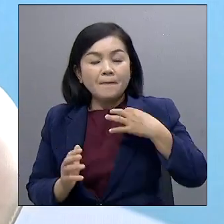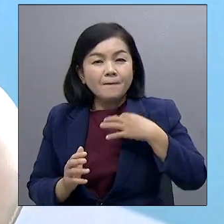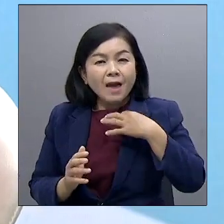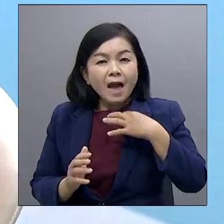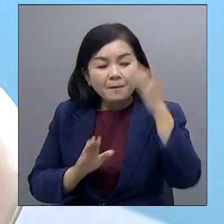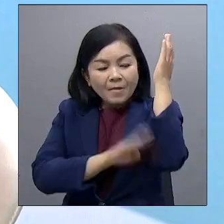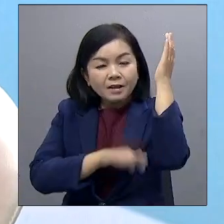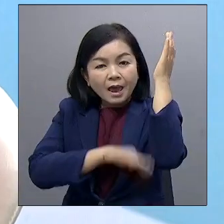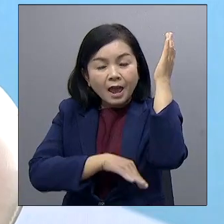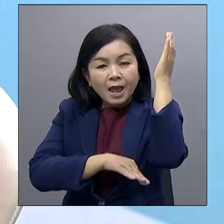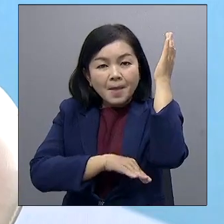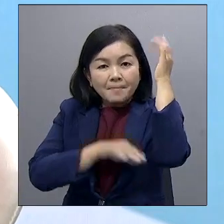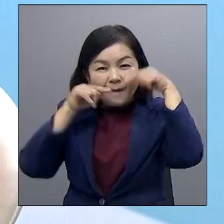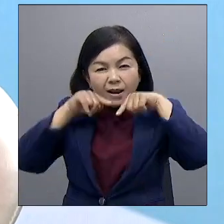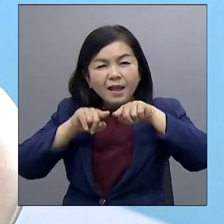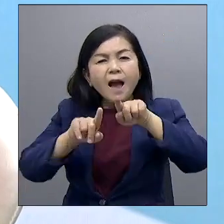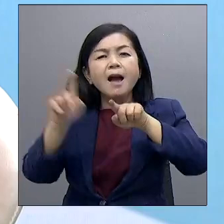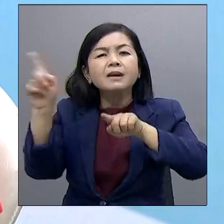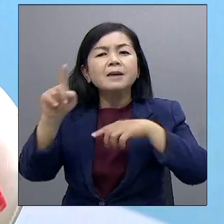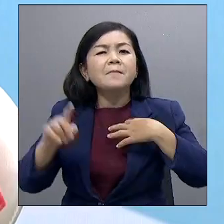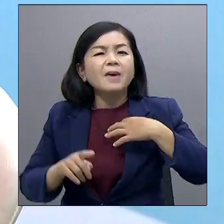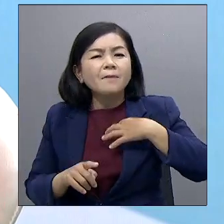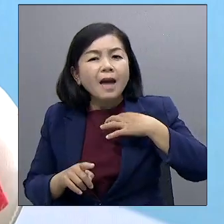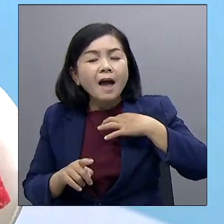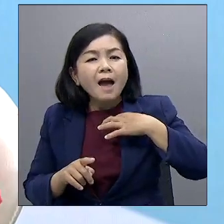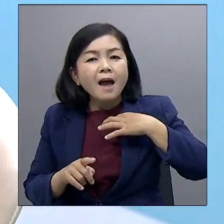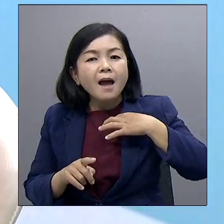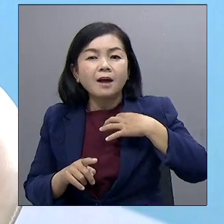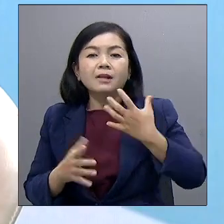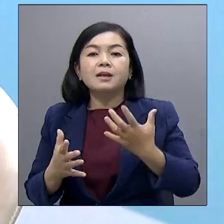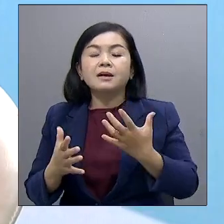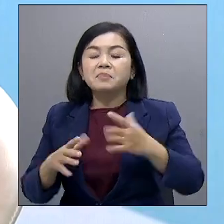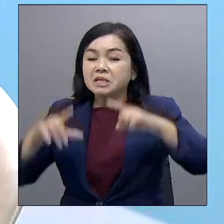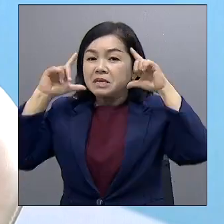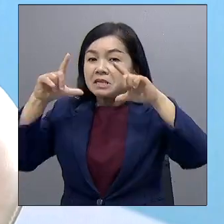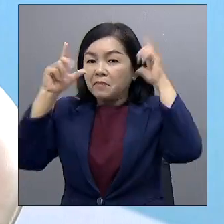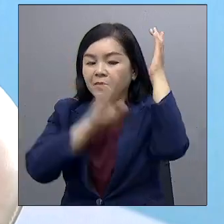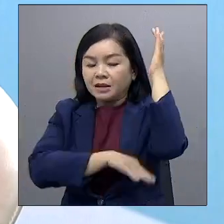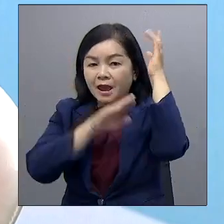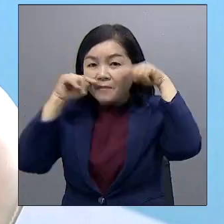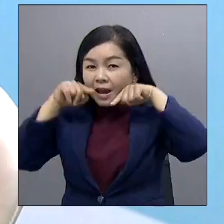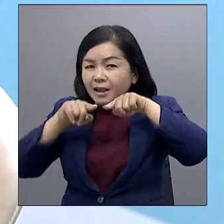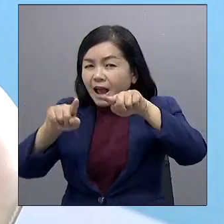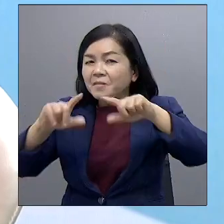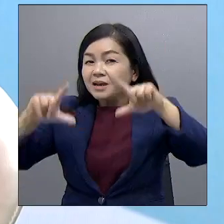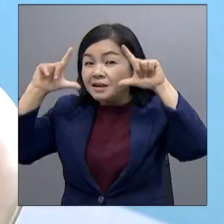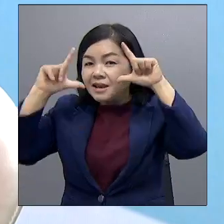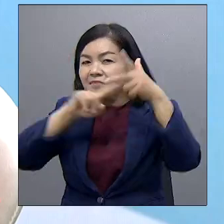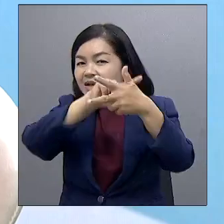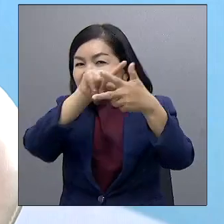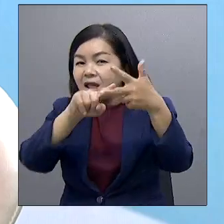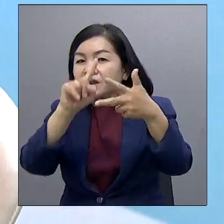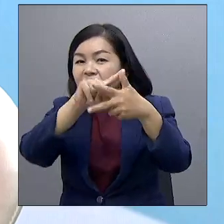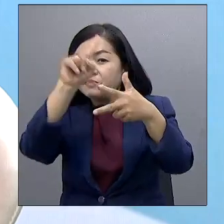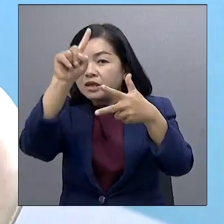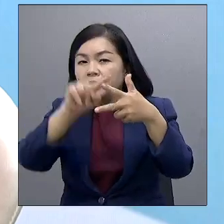จำปูนภูงาค่ะเขาบอกว่าเป็นการนำเอาเอกลักษณ์สิ่งที่นะคะเป็นเอกลักษณ์ของจังหวัดพังงาถึง 3อย่างมาหลอมรวมกันให้กลายเป็น